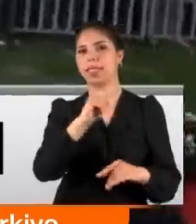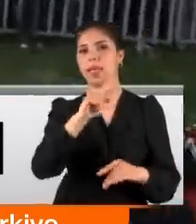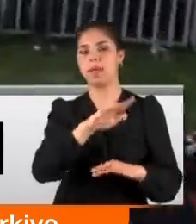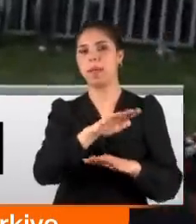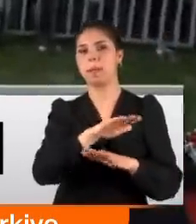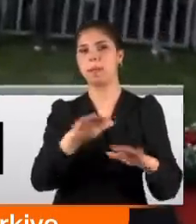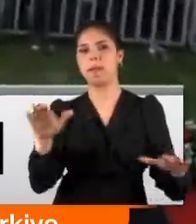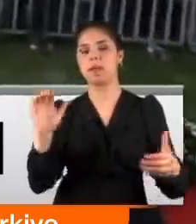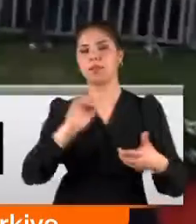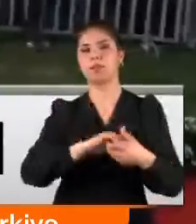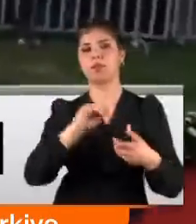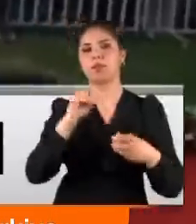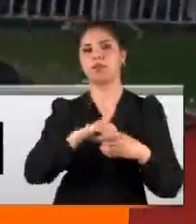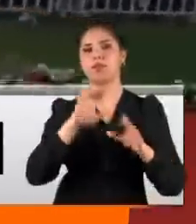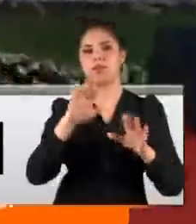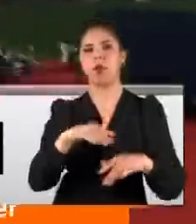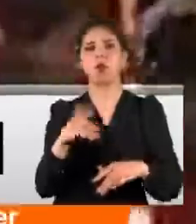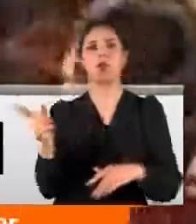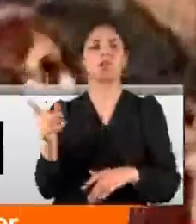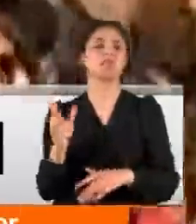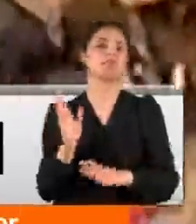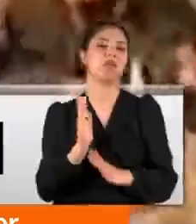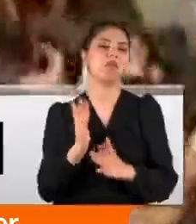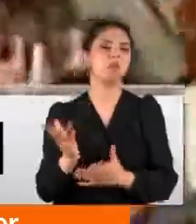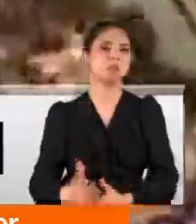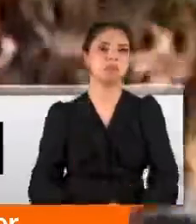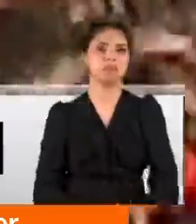aynı koalisyonda yer almaktan çekinmedi.